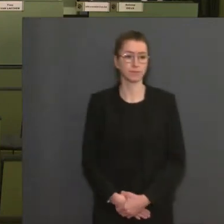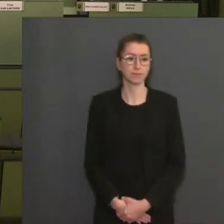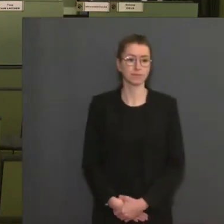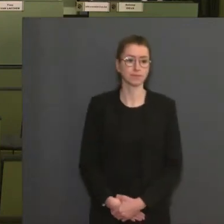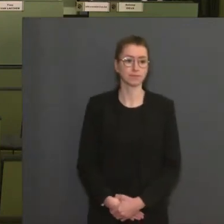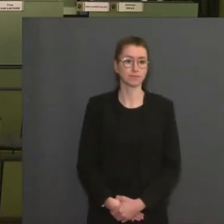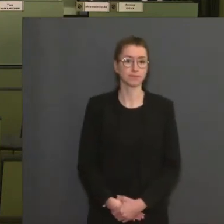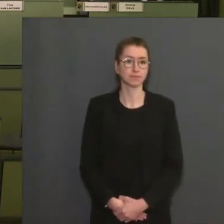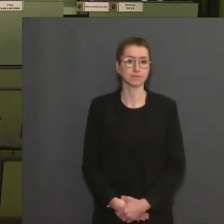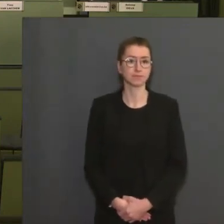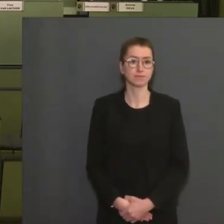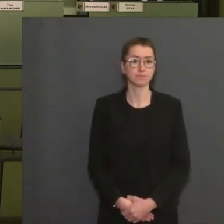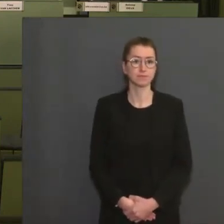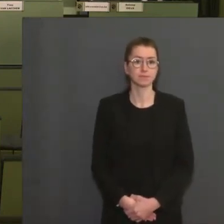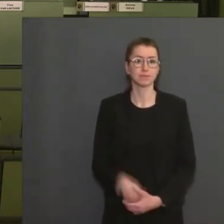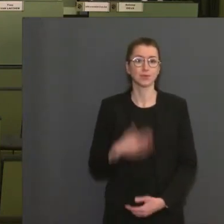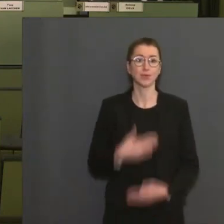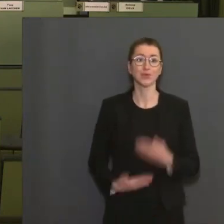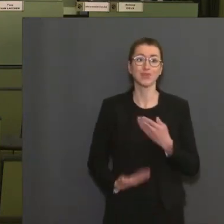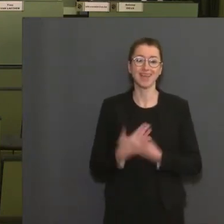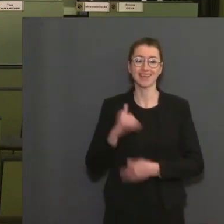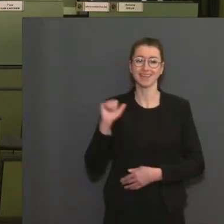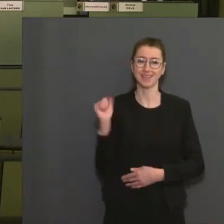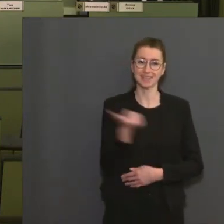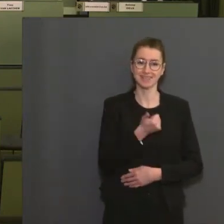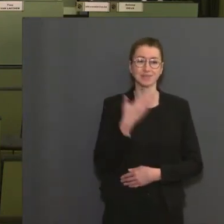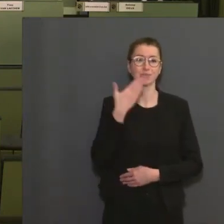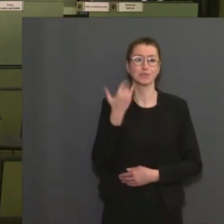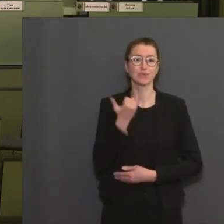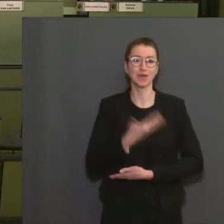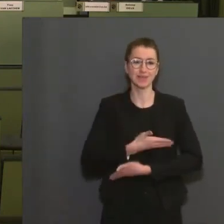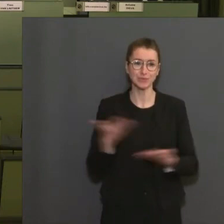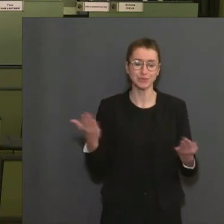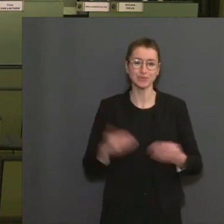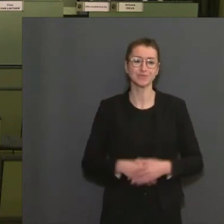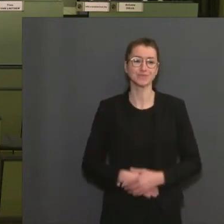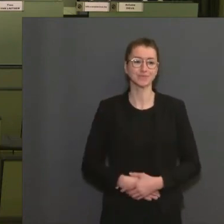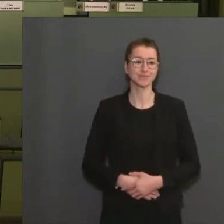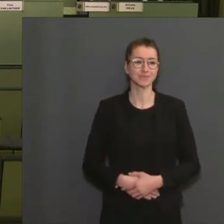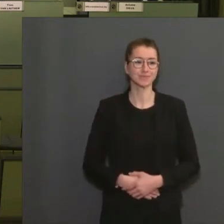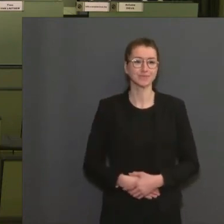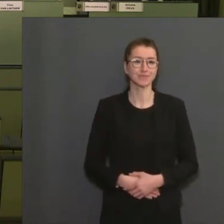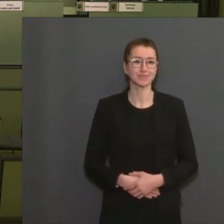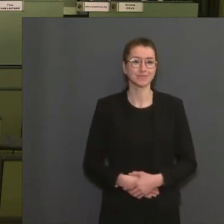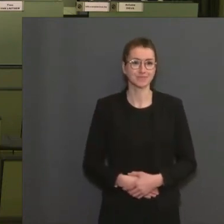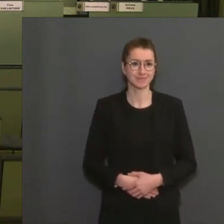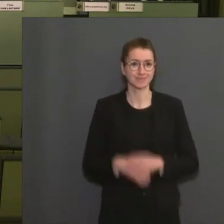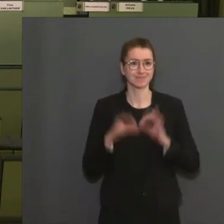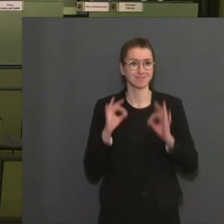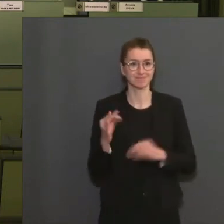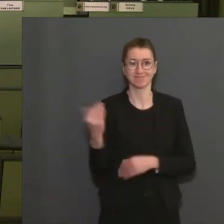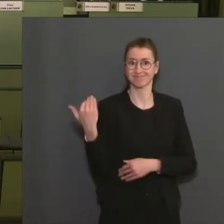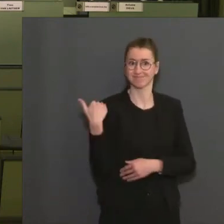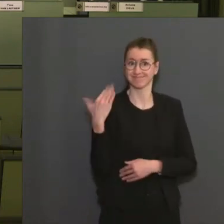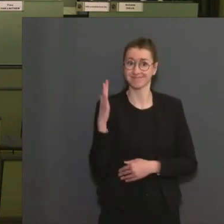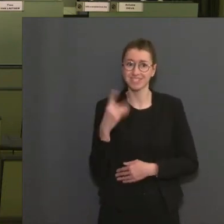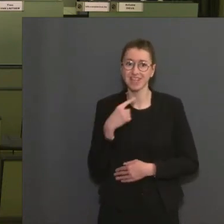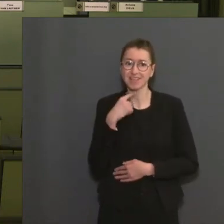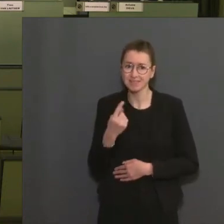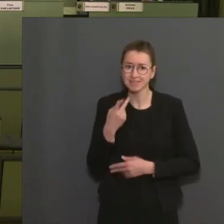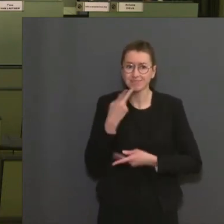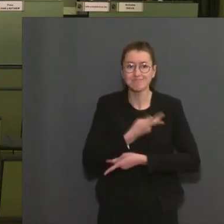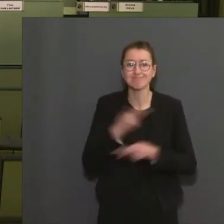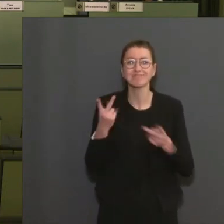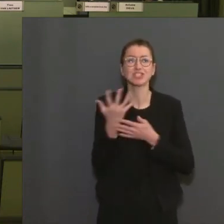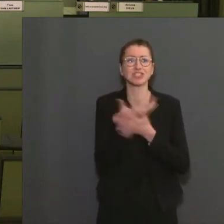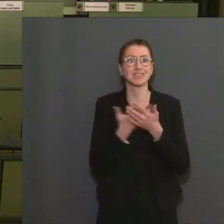Goedendag iedereen, bonjour à toutes, bonjour à tous. Alors, la baisse des chiffres qu'on vous a annoncés, tant pour les infections que